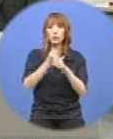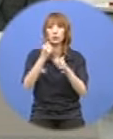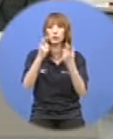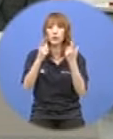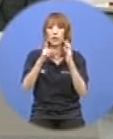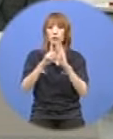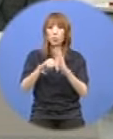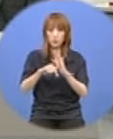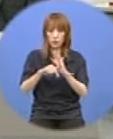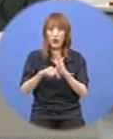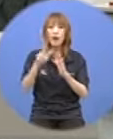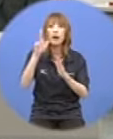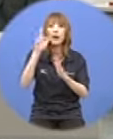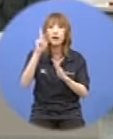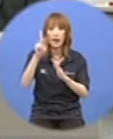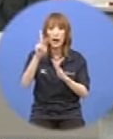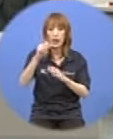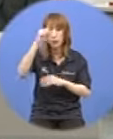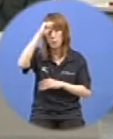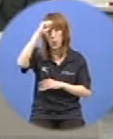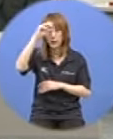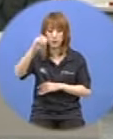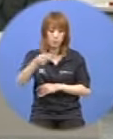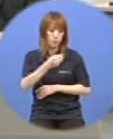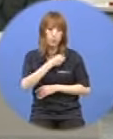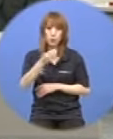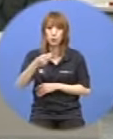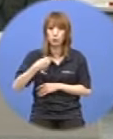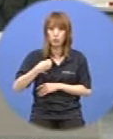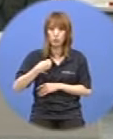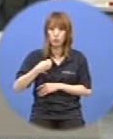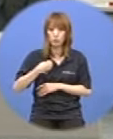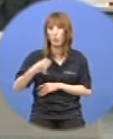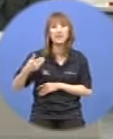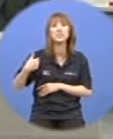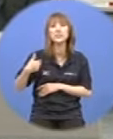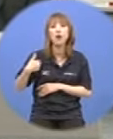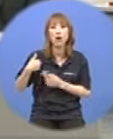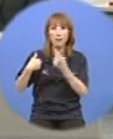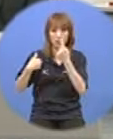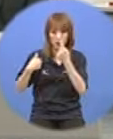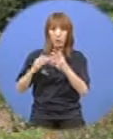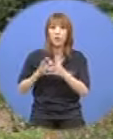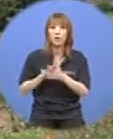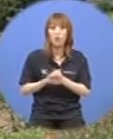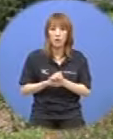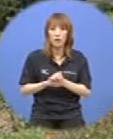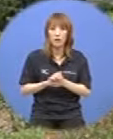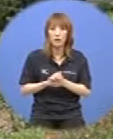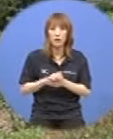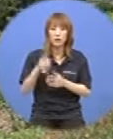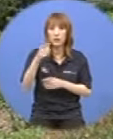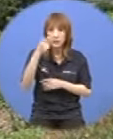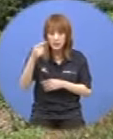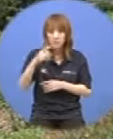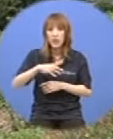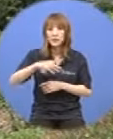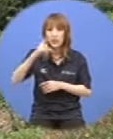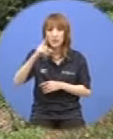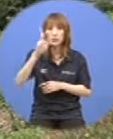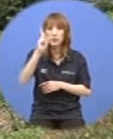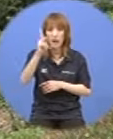その蚊が感染症を媒介するという意識はなかったんです。 そうなんですか。 一番最初に蚊がマ